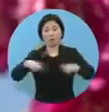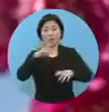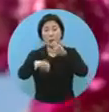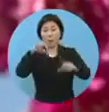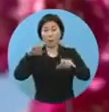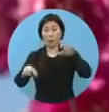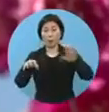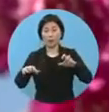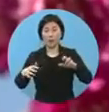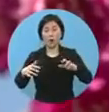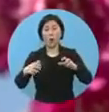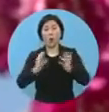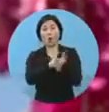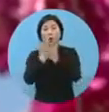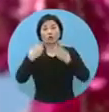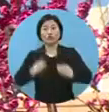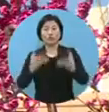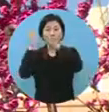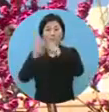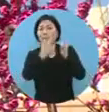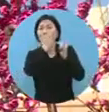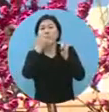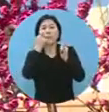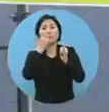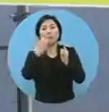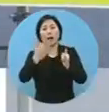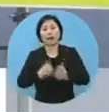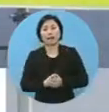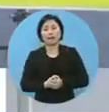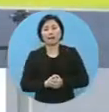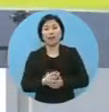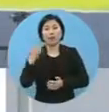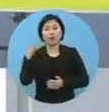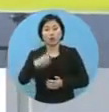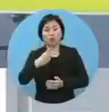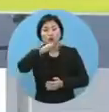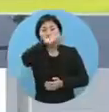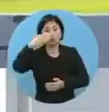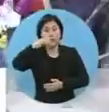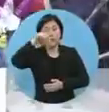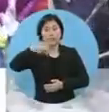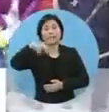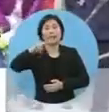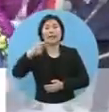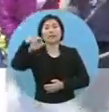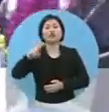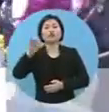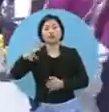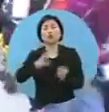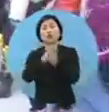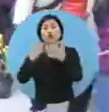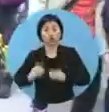곳곳에서는 꽃축제가 시작됐습니다. 구례 산동면에서는 산수유 꽃축제가